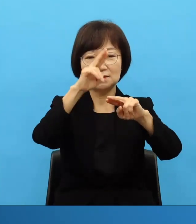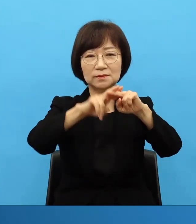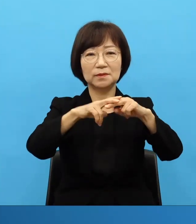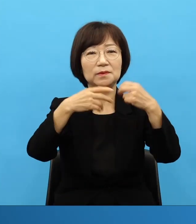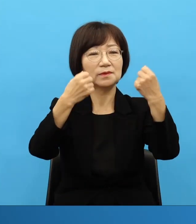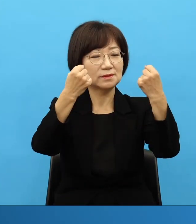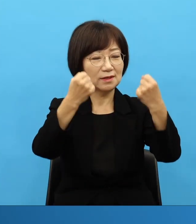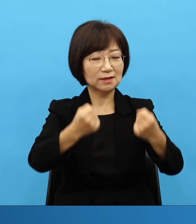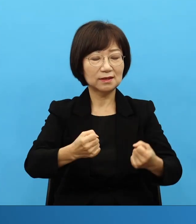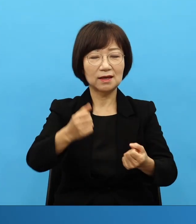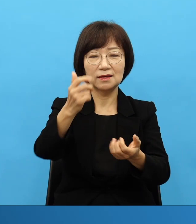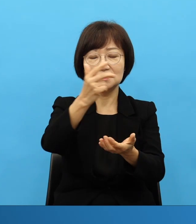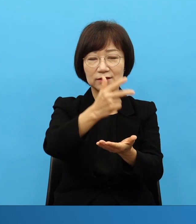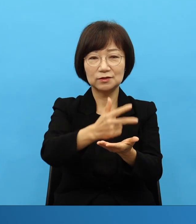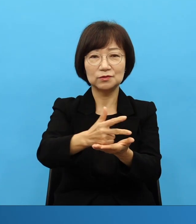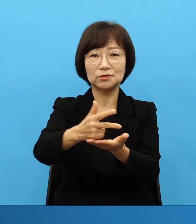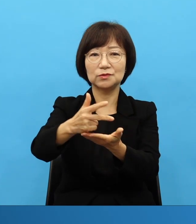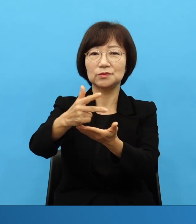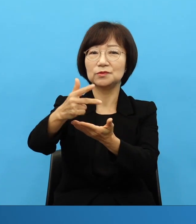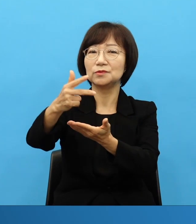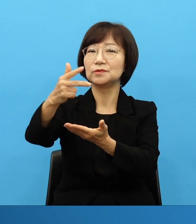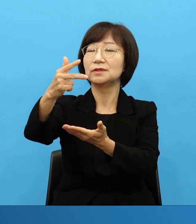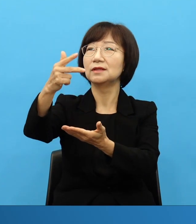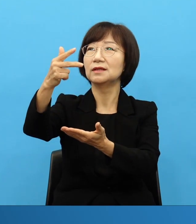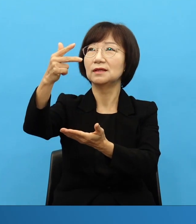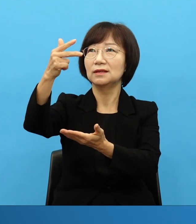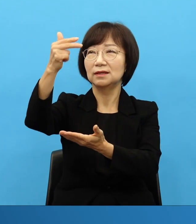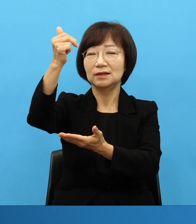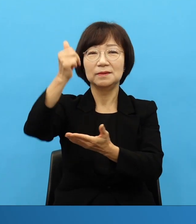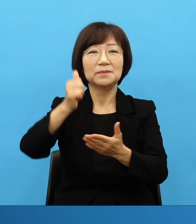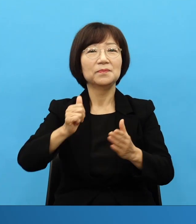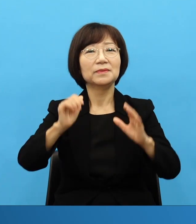하늘 보좌 계신 주님